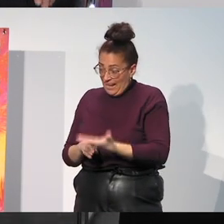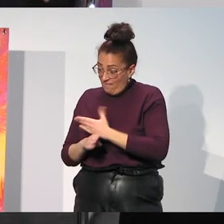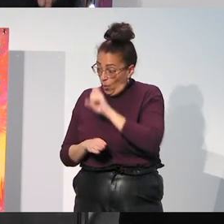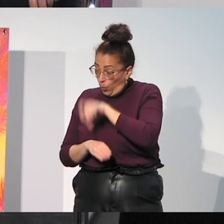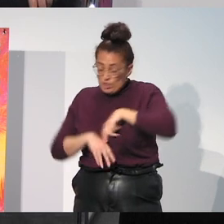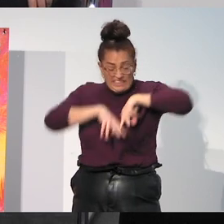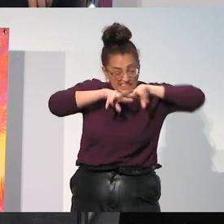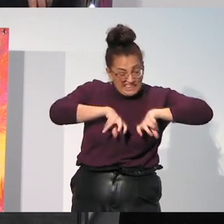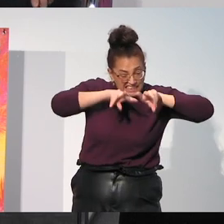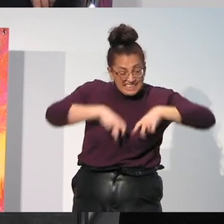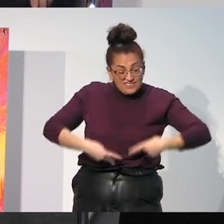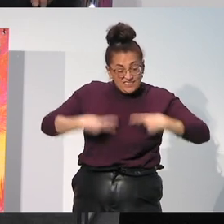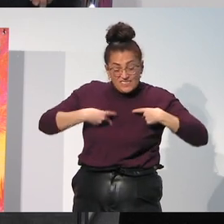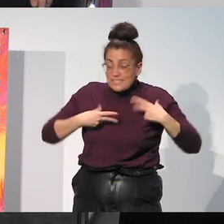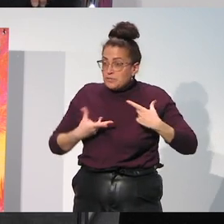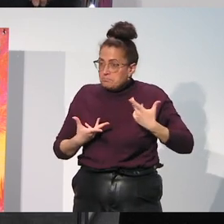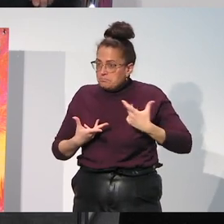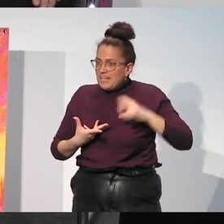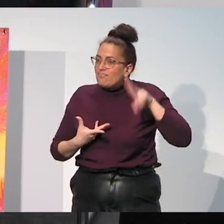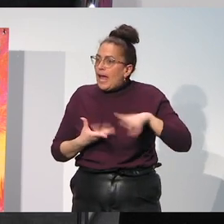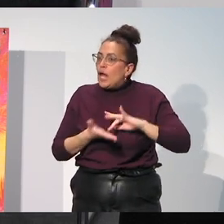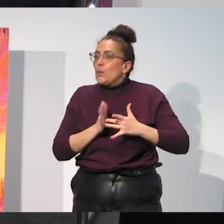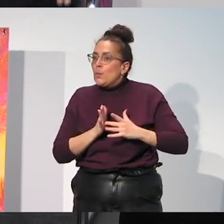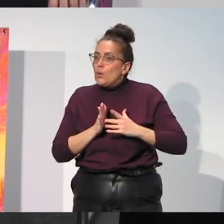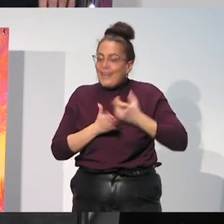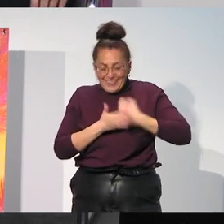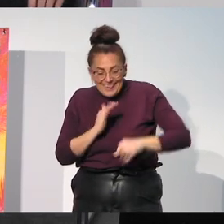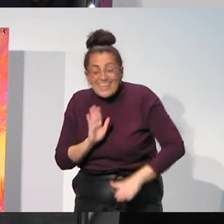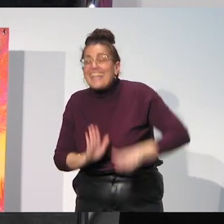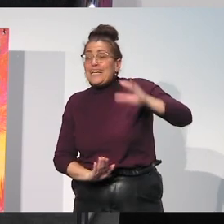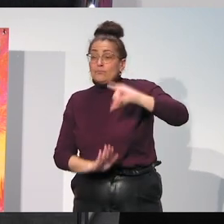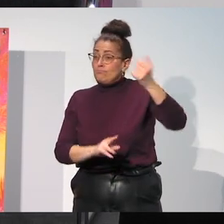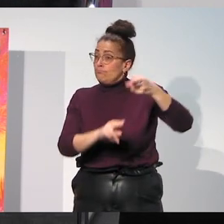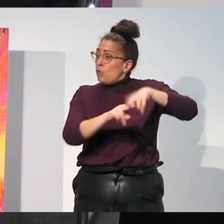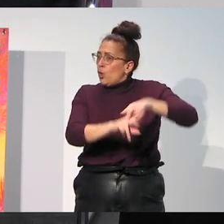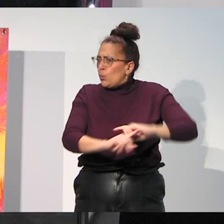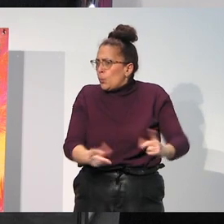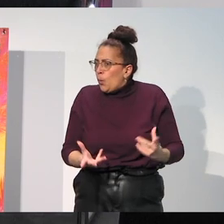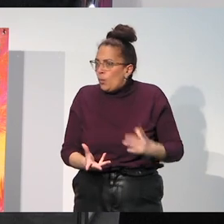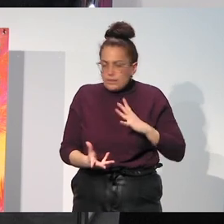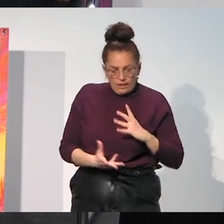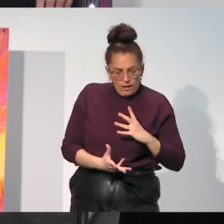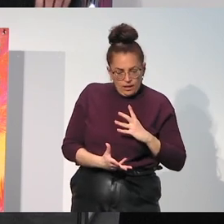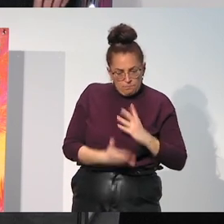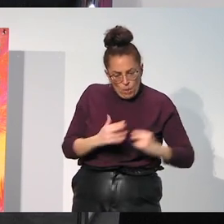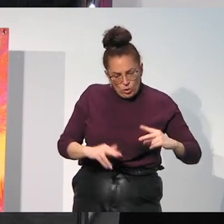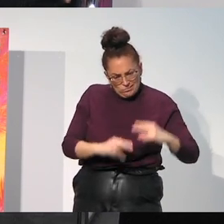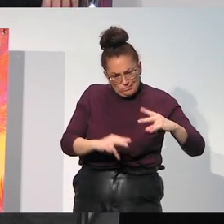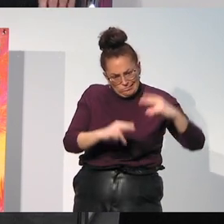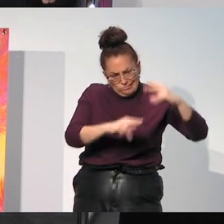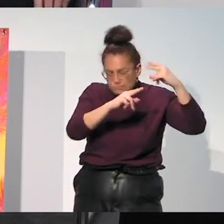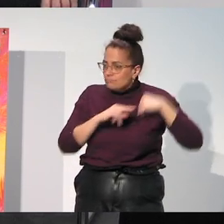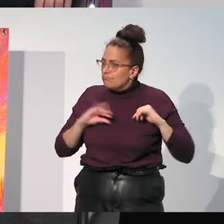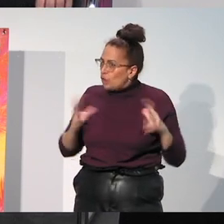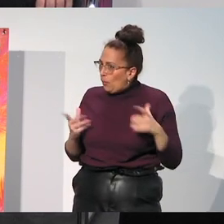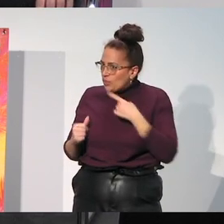Qui sans doute avait beaucoup de blancs puisqu'il était totalement oublié, et en même temps vous avez comblé les blancs peut-être en accentuant le contraste, ce que vous disiez au